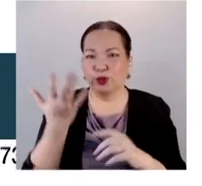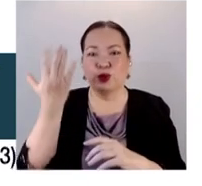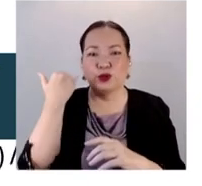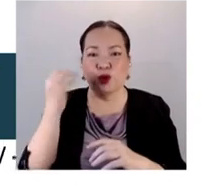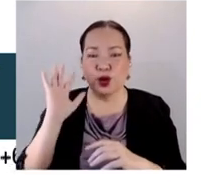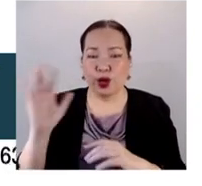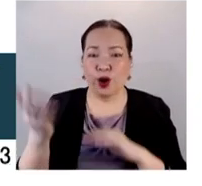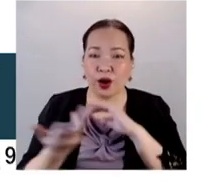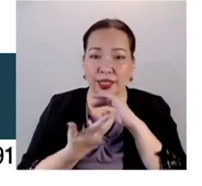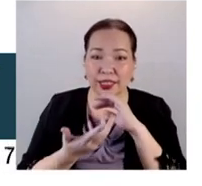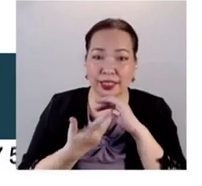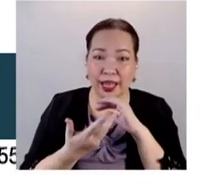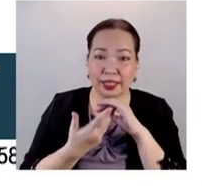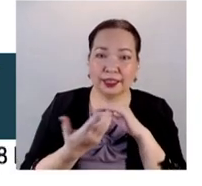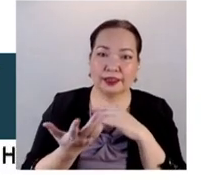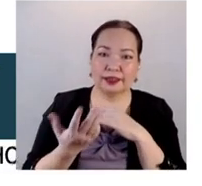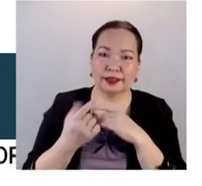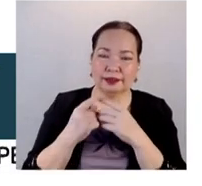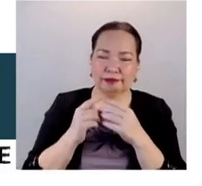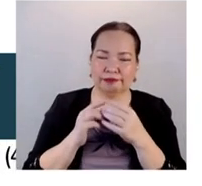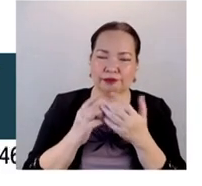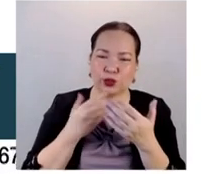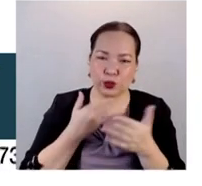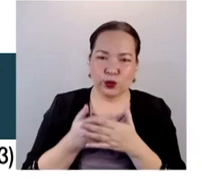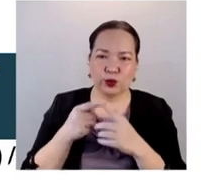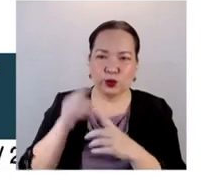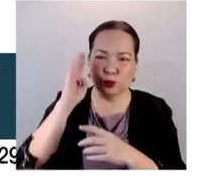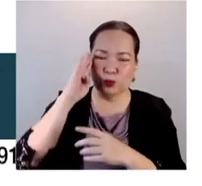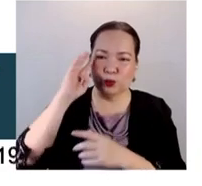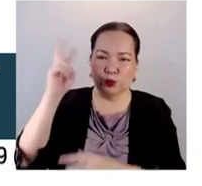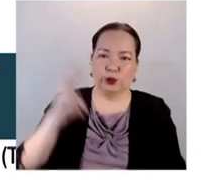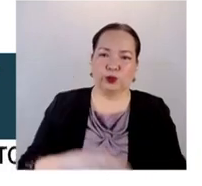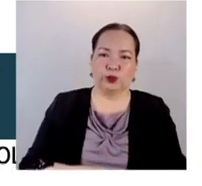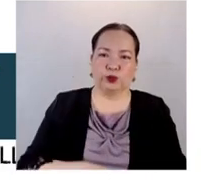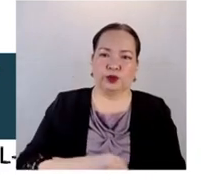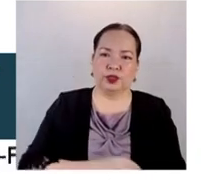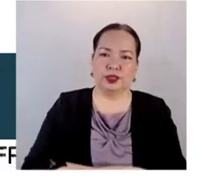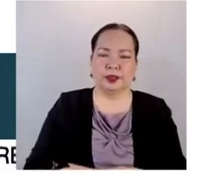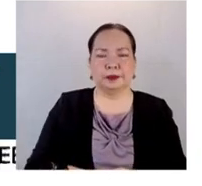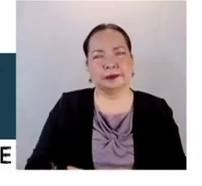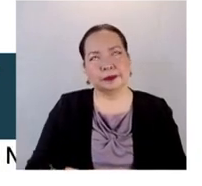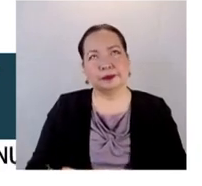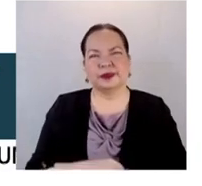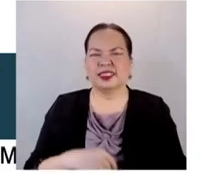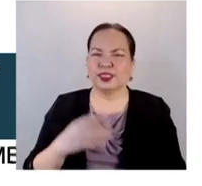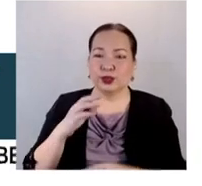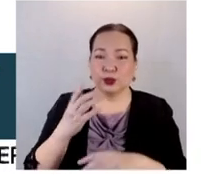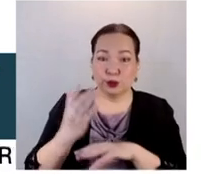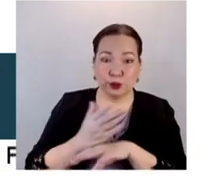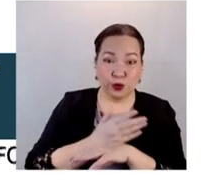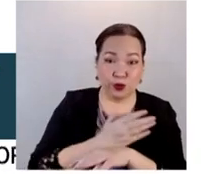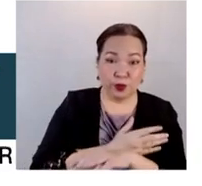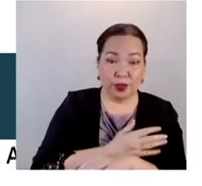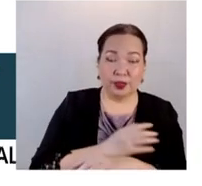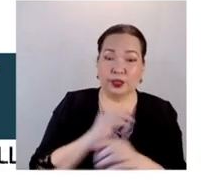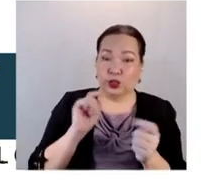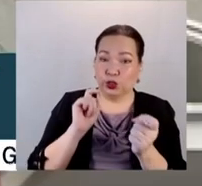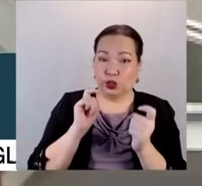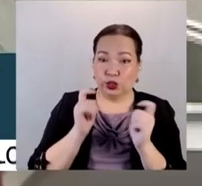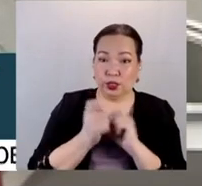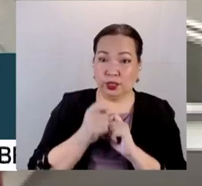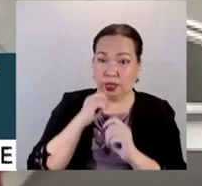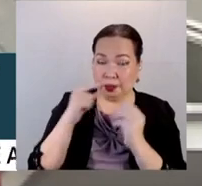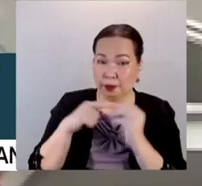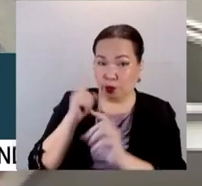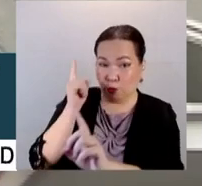kliyente si Pangulong Marcos? Ang reform naman po ay hindi naman nakadepende sa isang tao, hindi naman